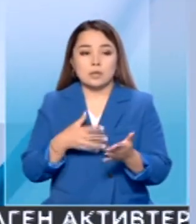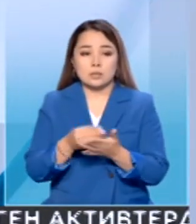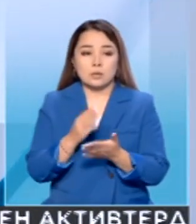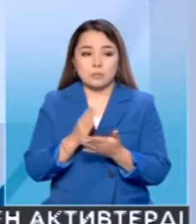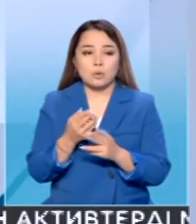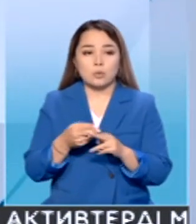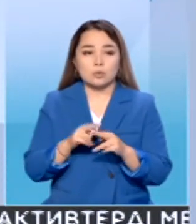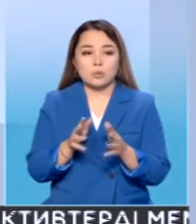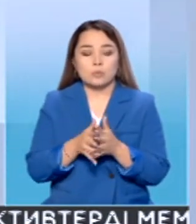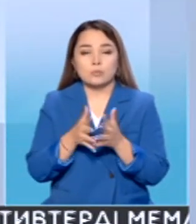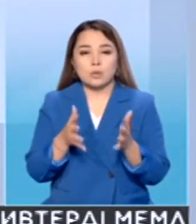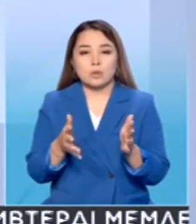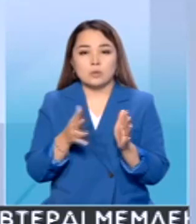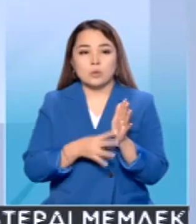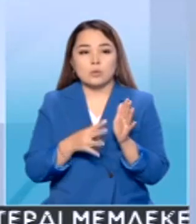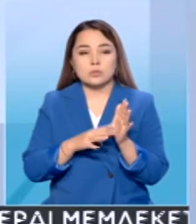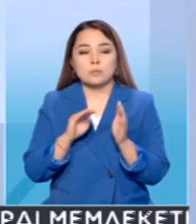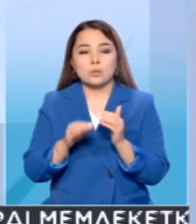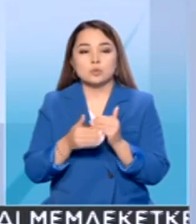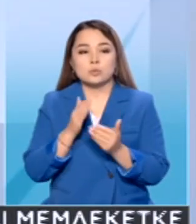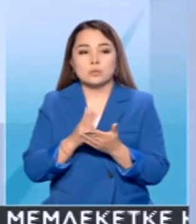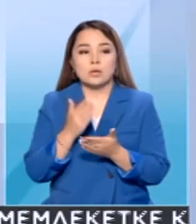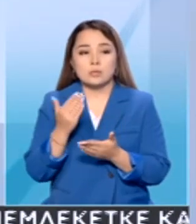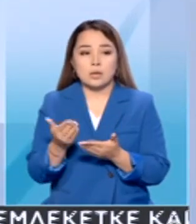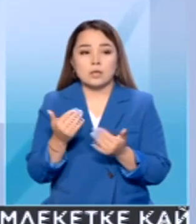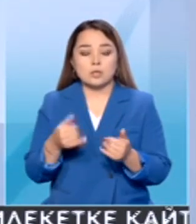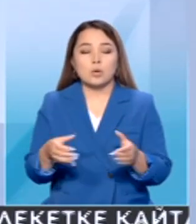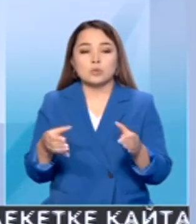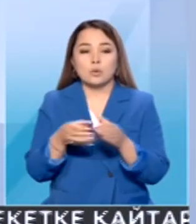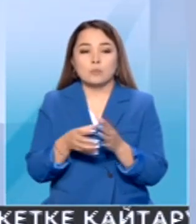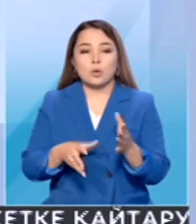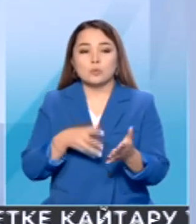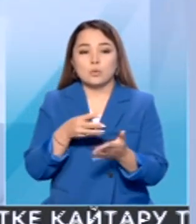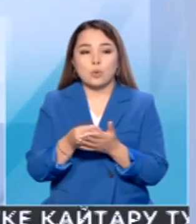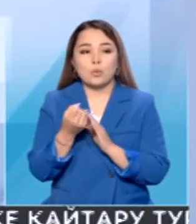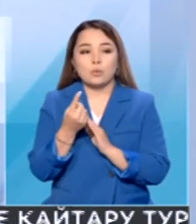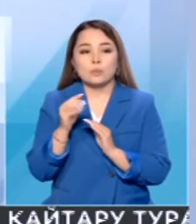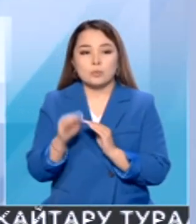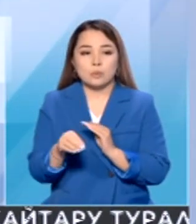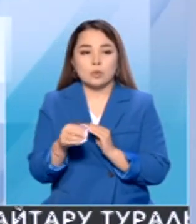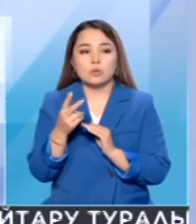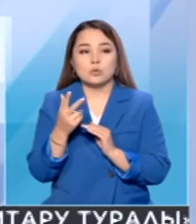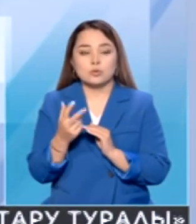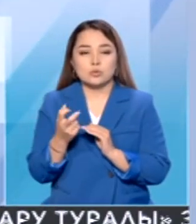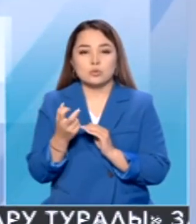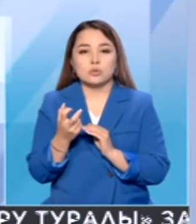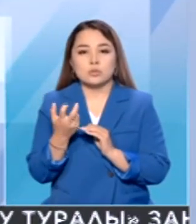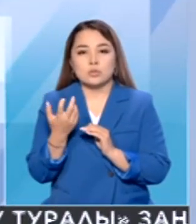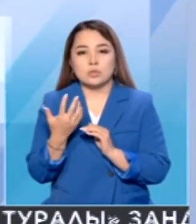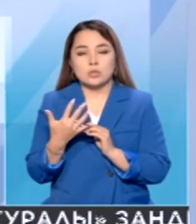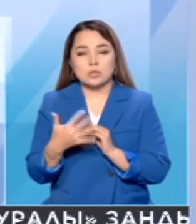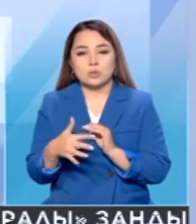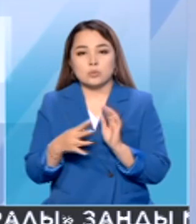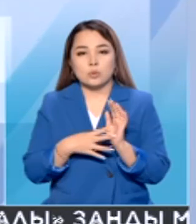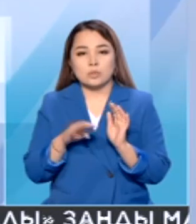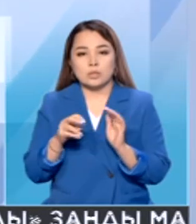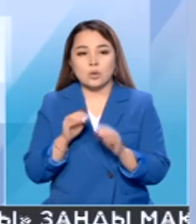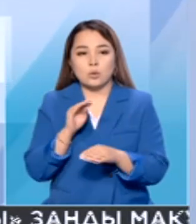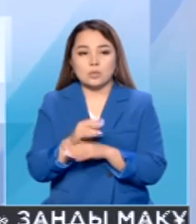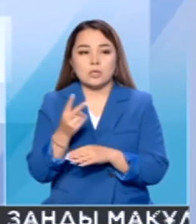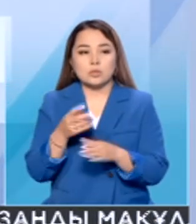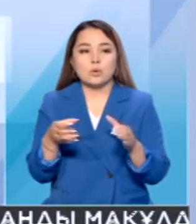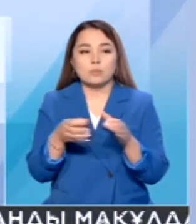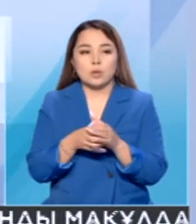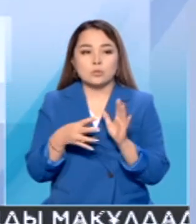енді оның мөлшері 90 мыңға жуықтайды. Әлеуметтік төлемге 11 359 теңге қосылады. Ал екінші